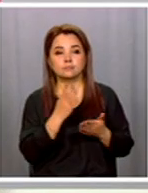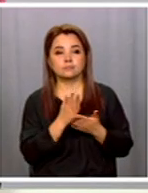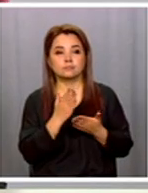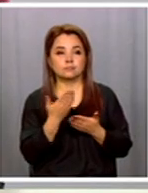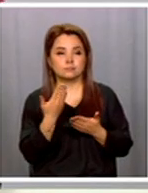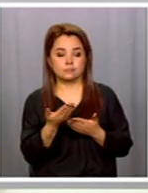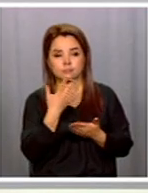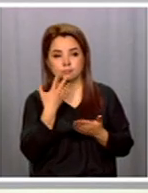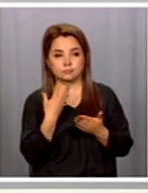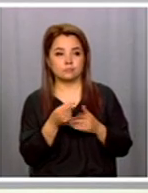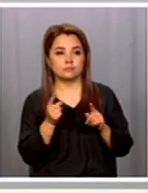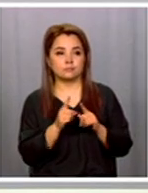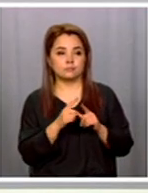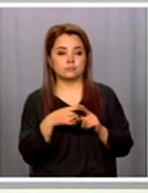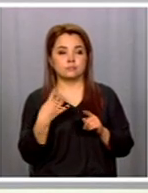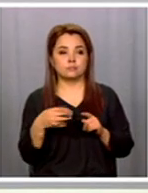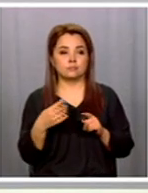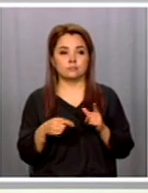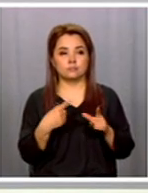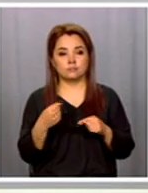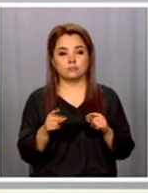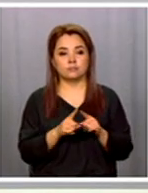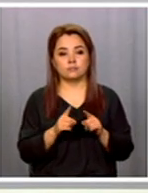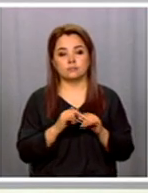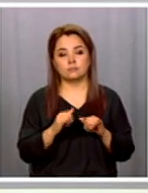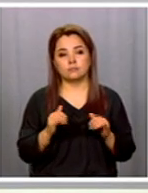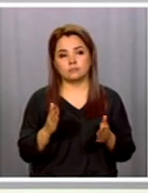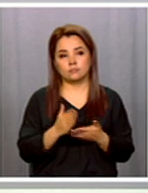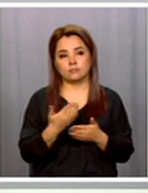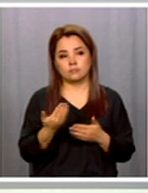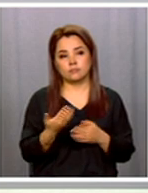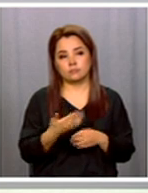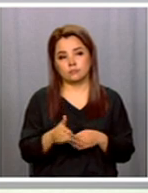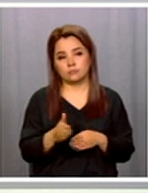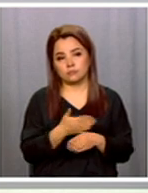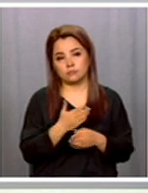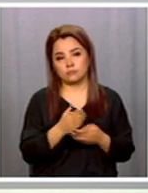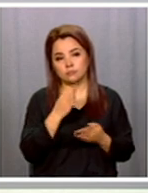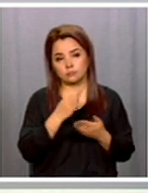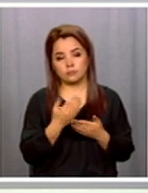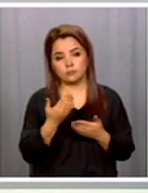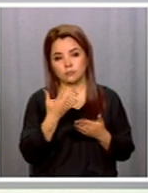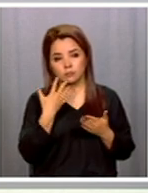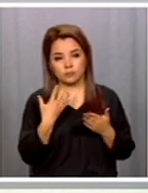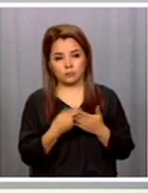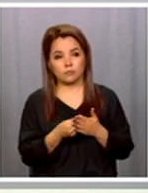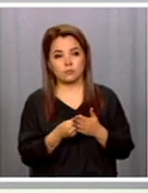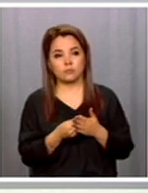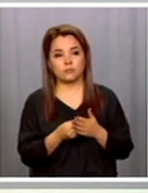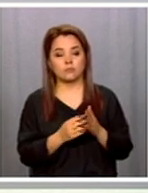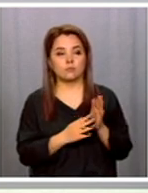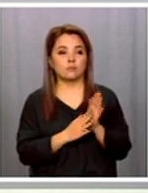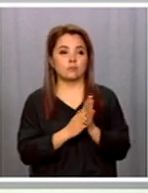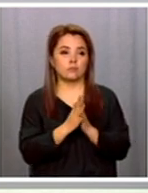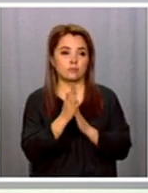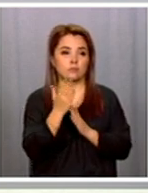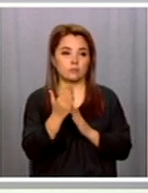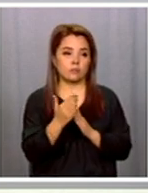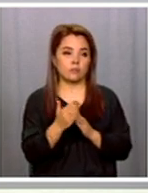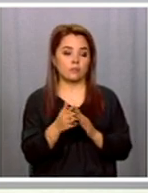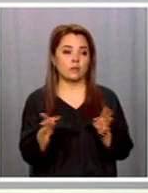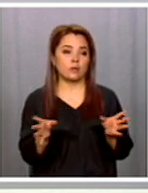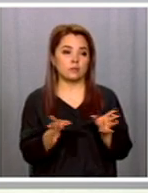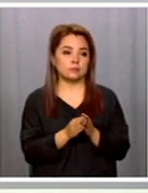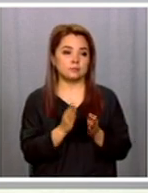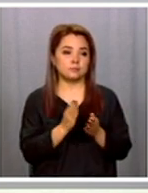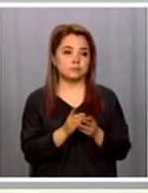жапырақтардың тіршілік циклімен танысайық. Мүктерден айырмашылығы, бұларда өскіншілері қошынысты болып